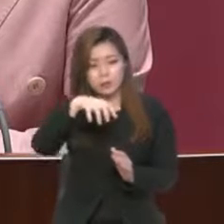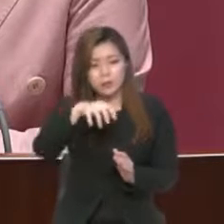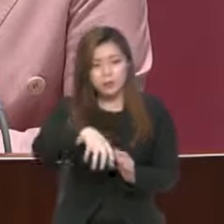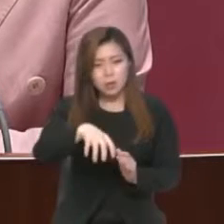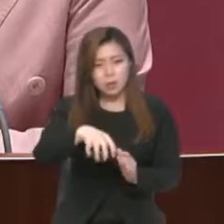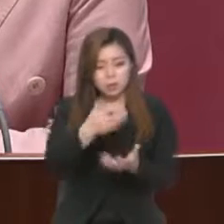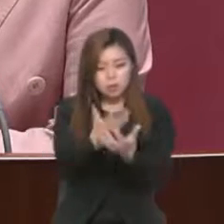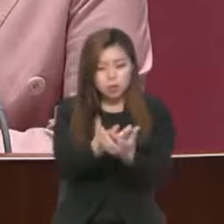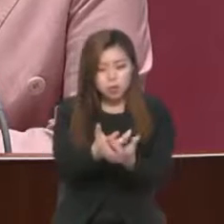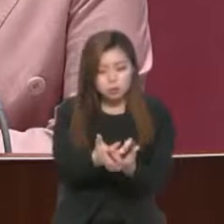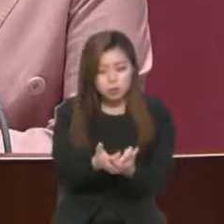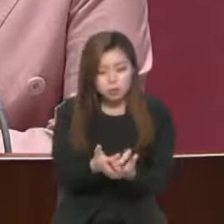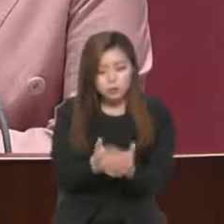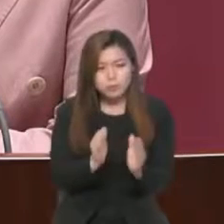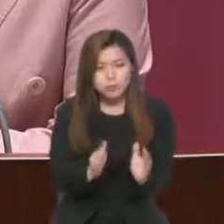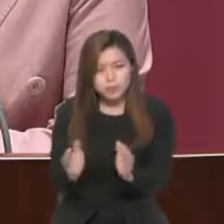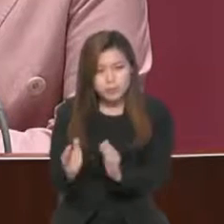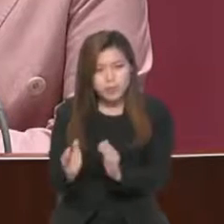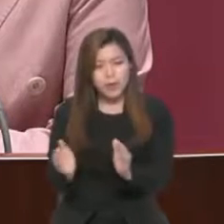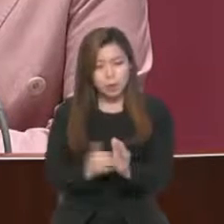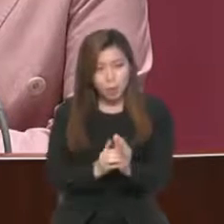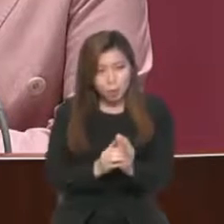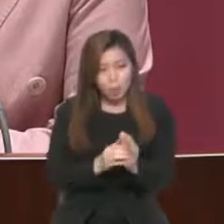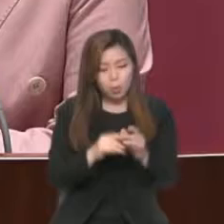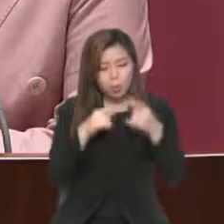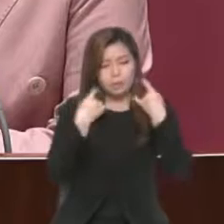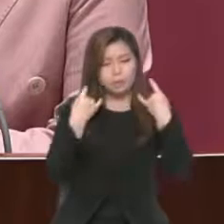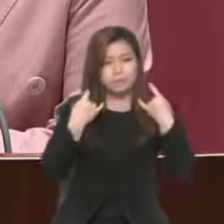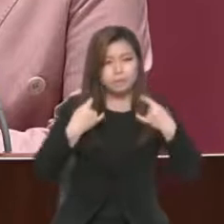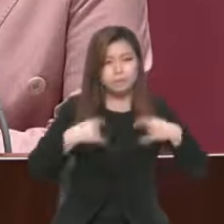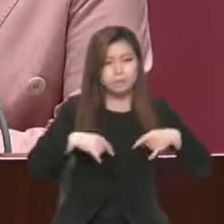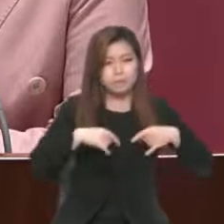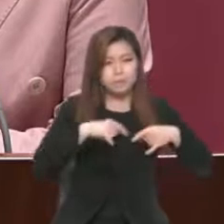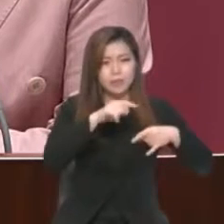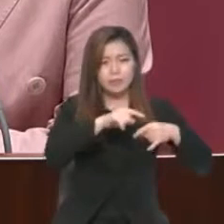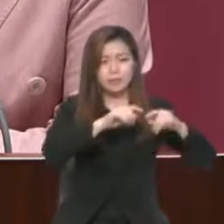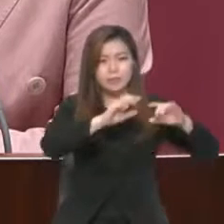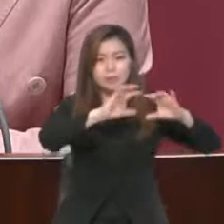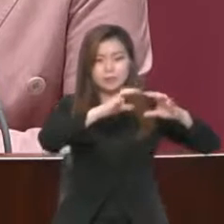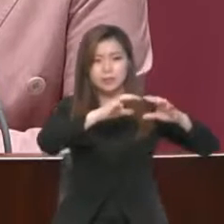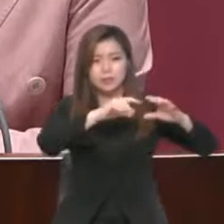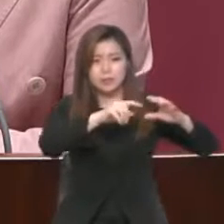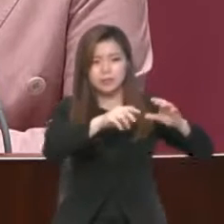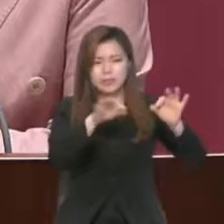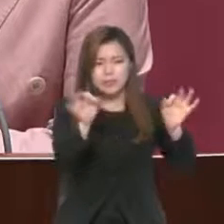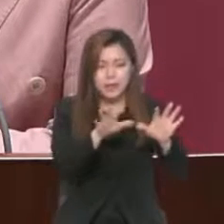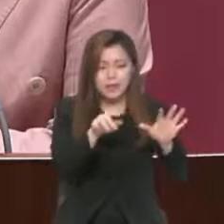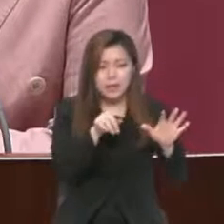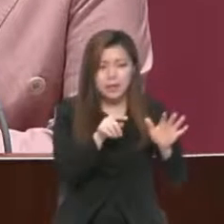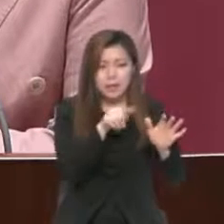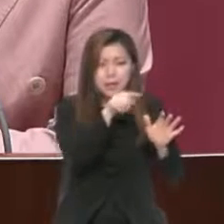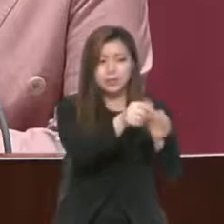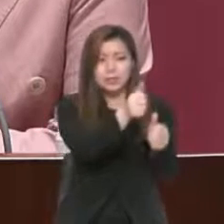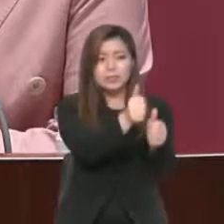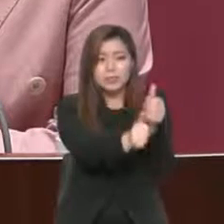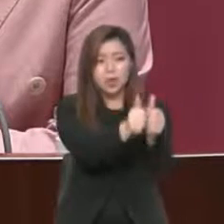서류를 다 준비해 가지고 그 프랑스에 그 잠깐 이제 가서 입학 시험을 다 보고